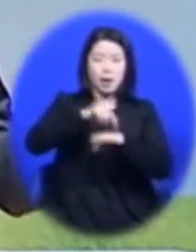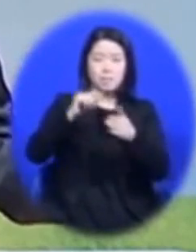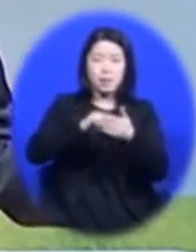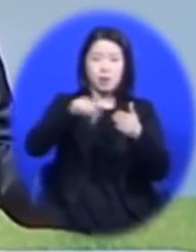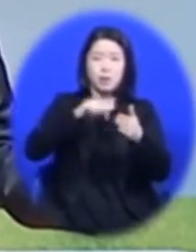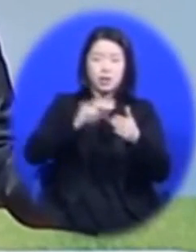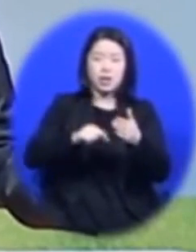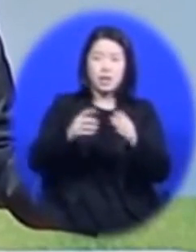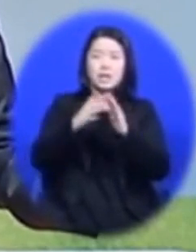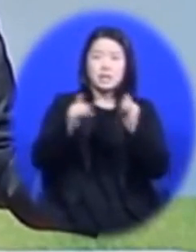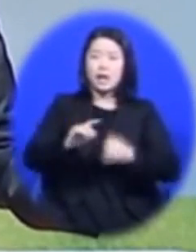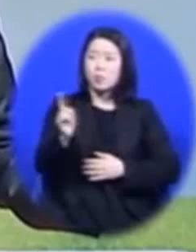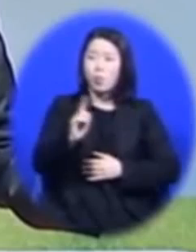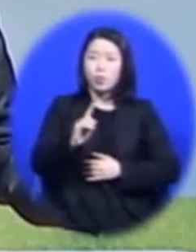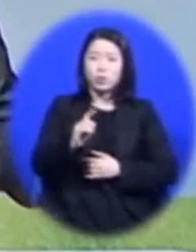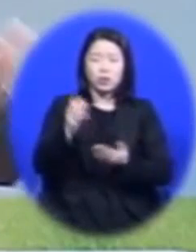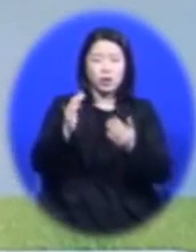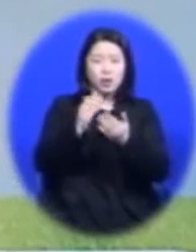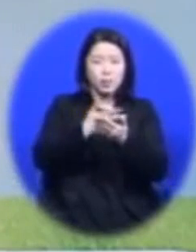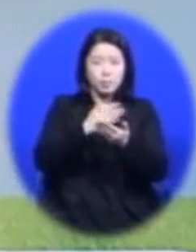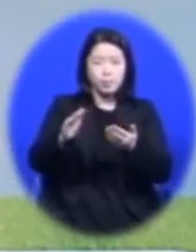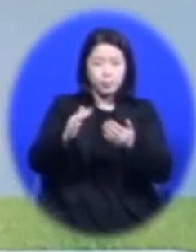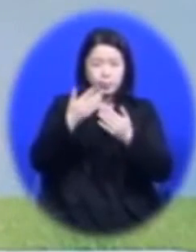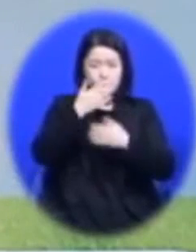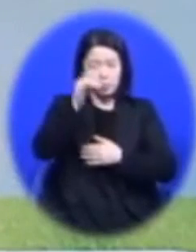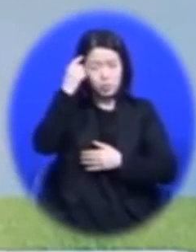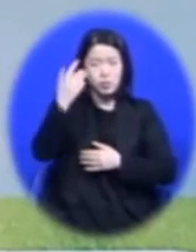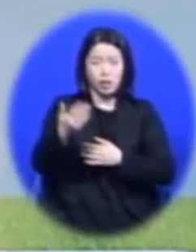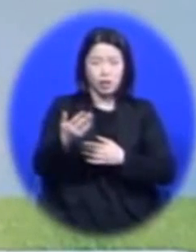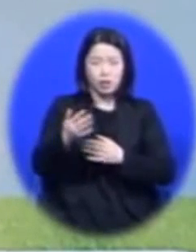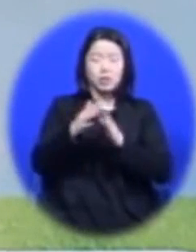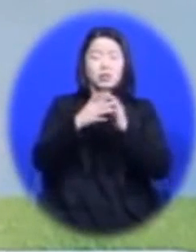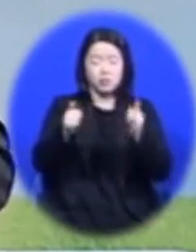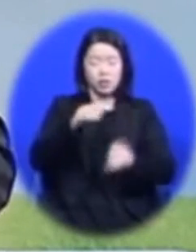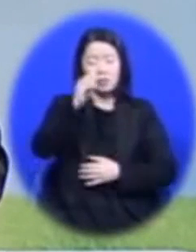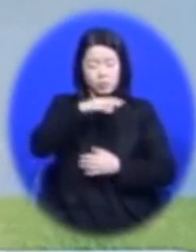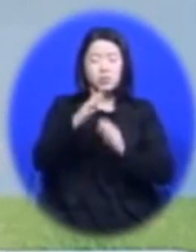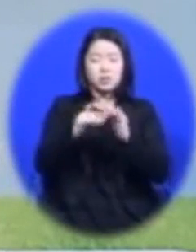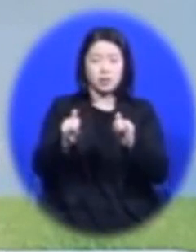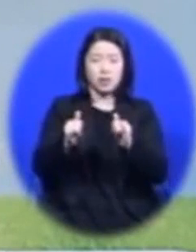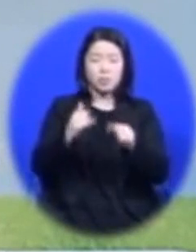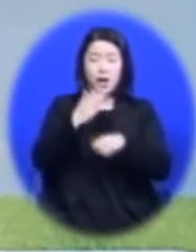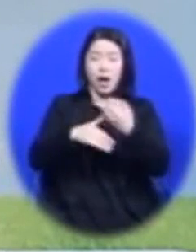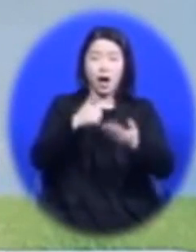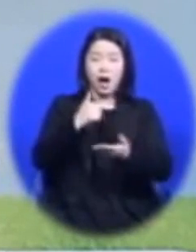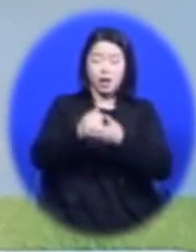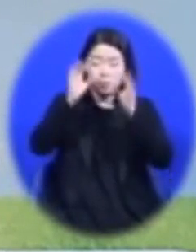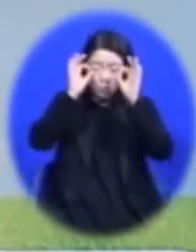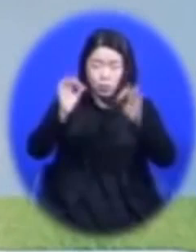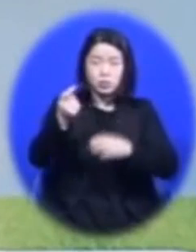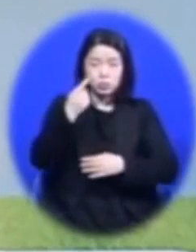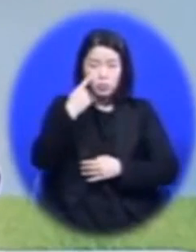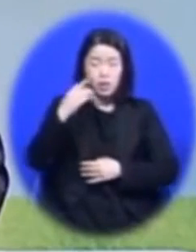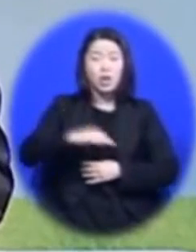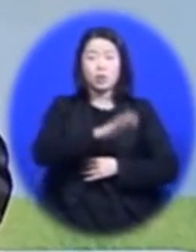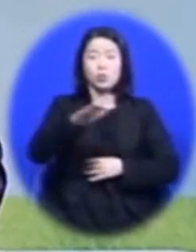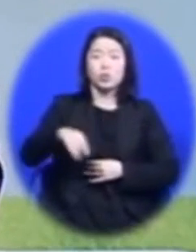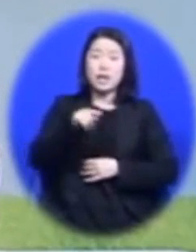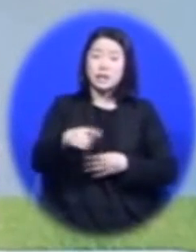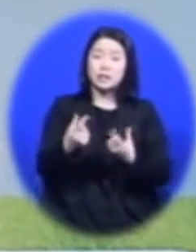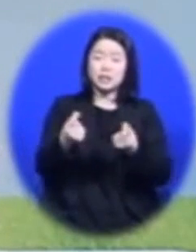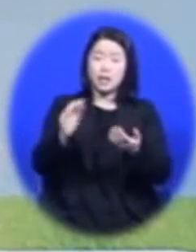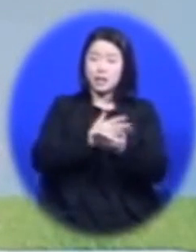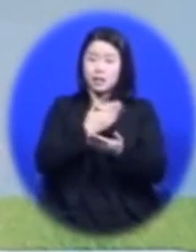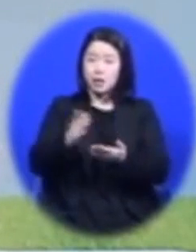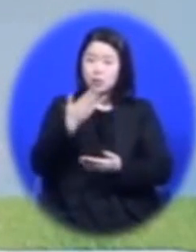어떻게 그렇게 나뉘냐면 사람은 사람이지 하나님이 보시는 눈에 우리가 그렇게